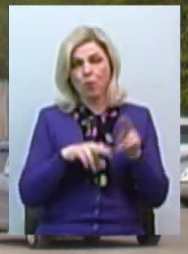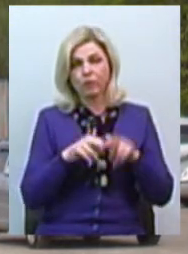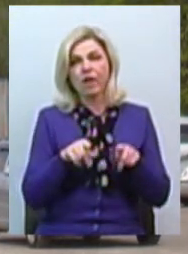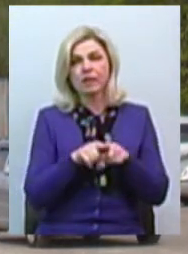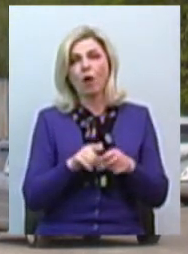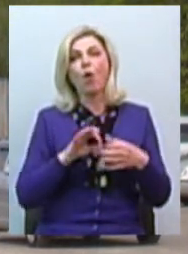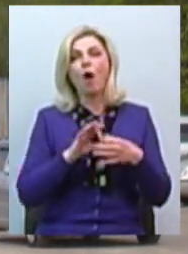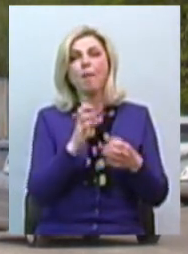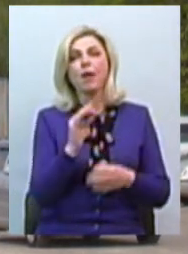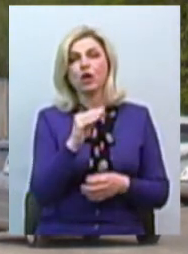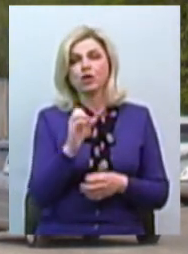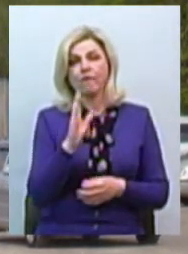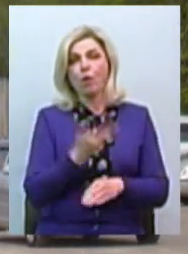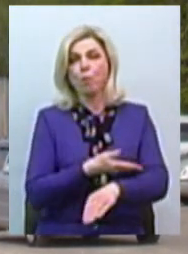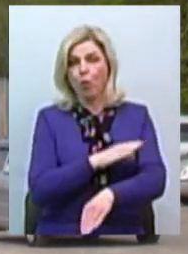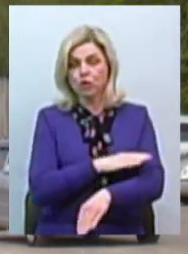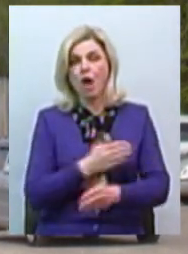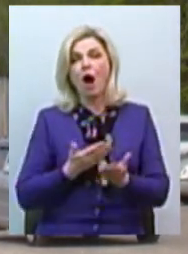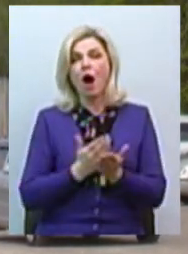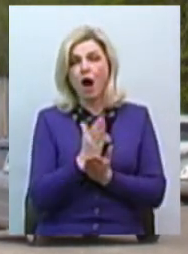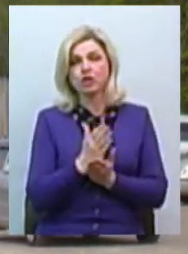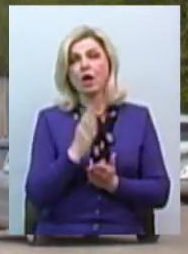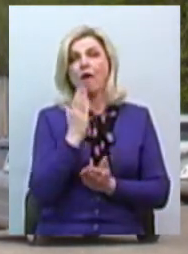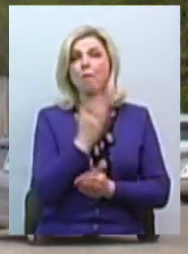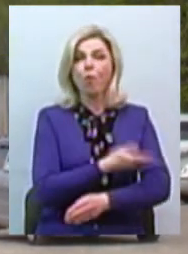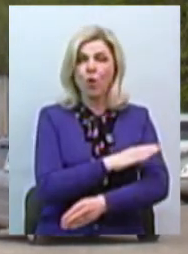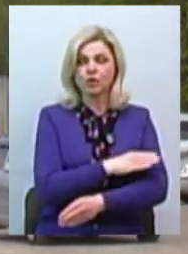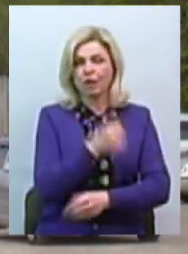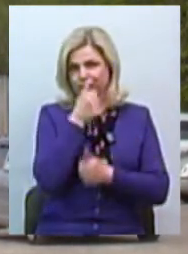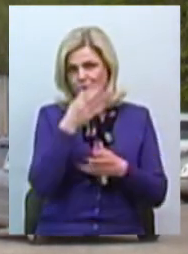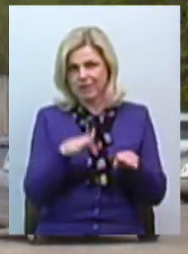в Польщі. І дослівно, якість вашу польську неможливо ставити в одні